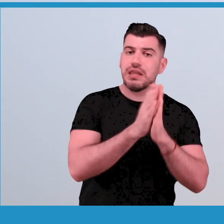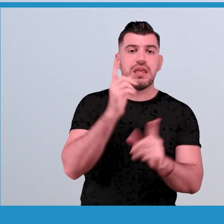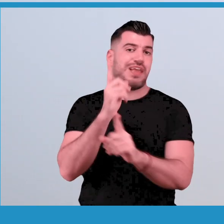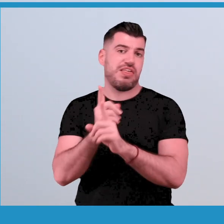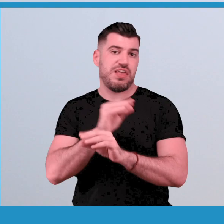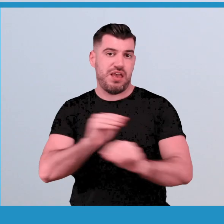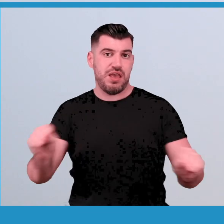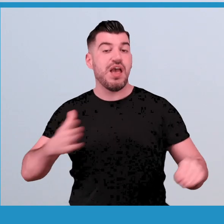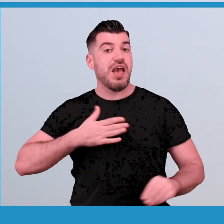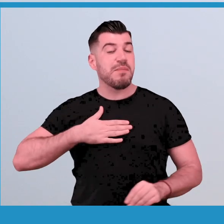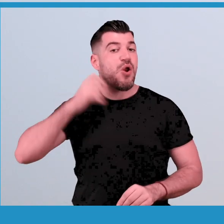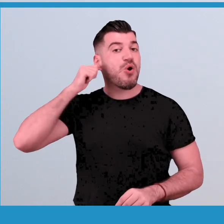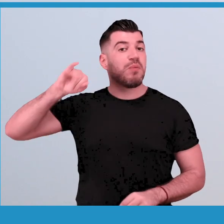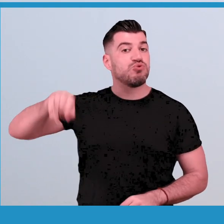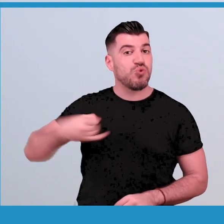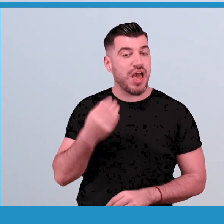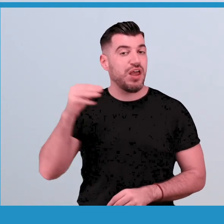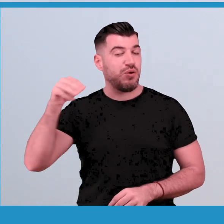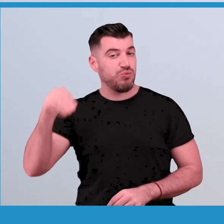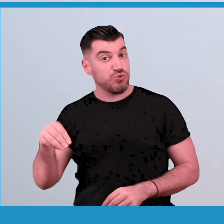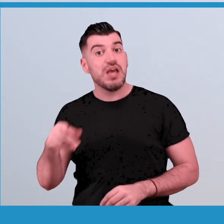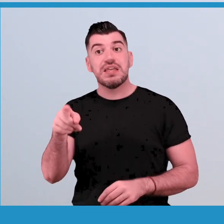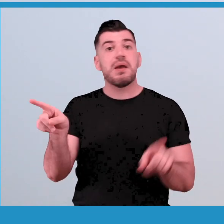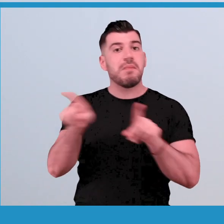εκπαίδευση. Είμαι η Τζουλιάνα Μπούση και μαζί θα τα πούμε